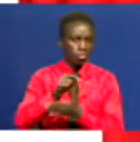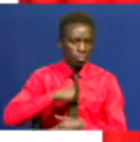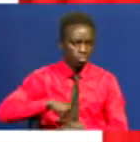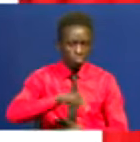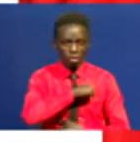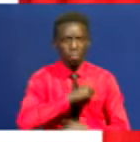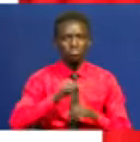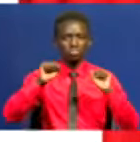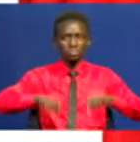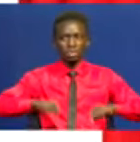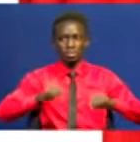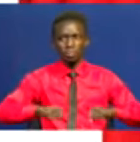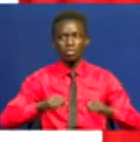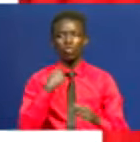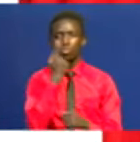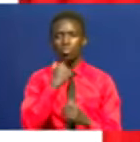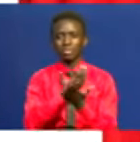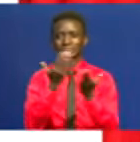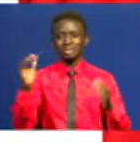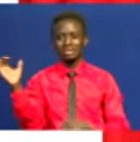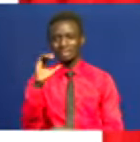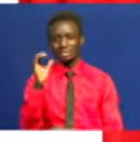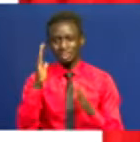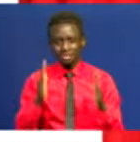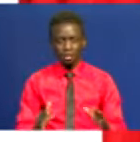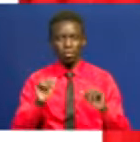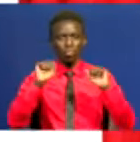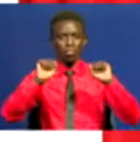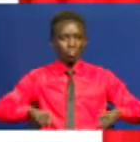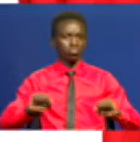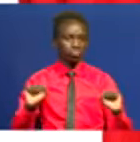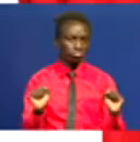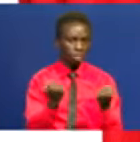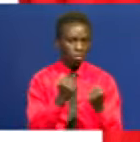our citizenry to save